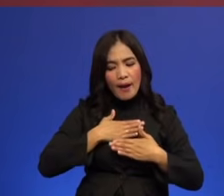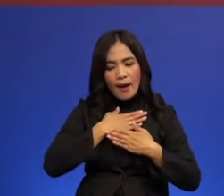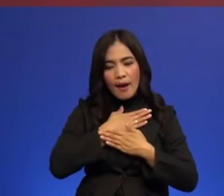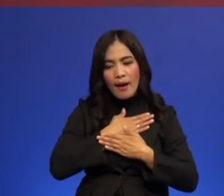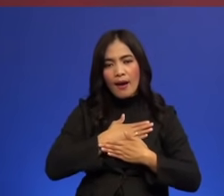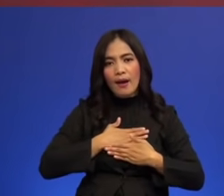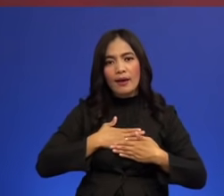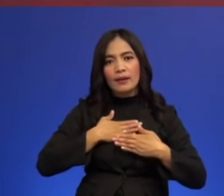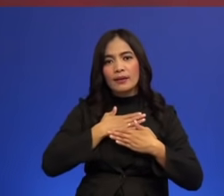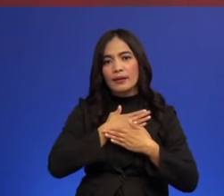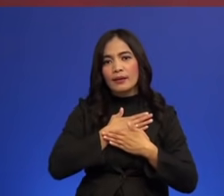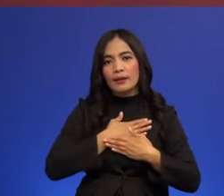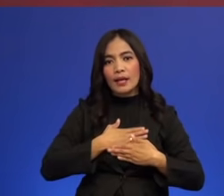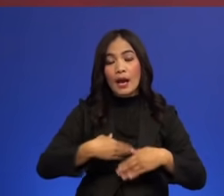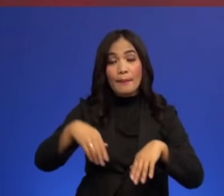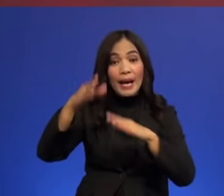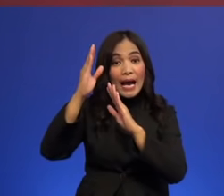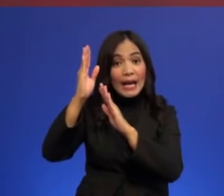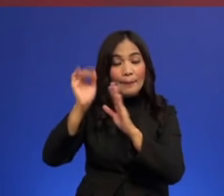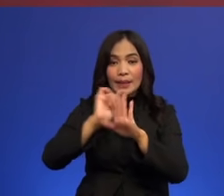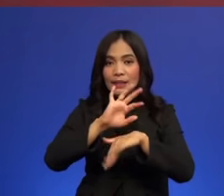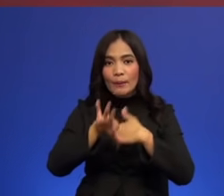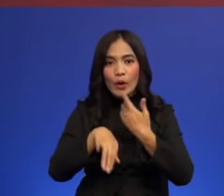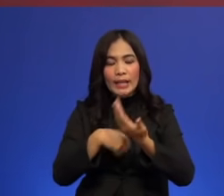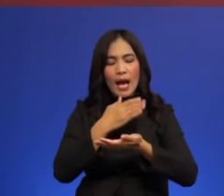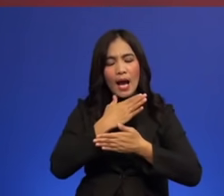Menghadapi apapun, tenang.